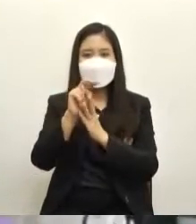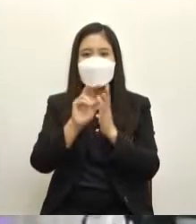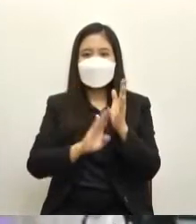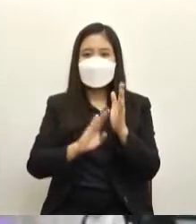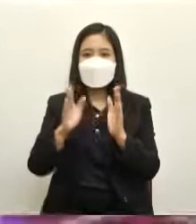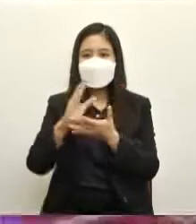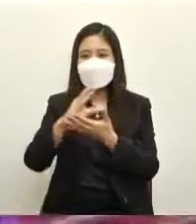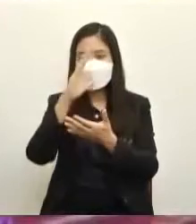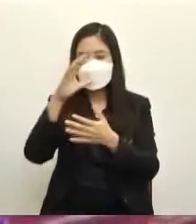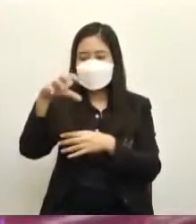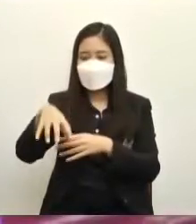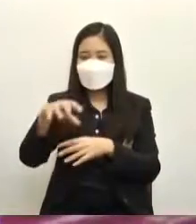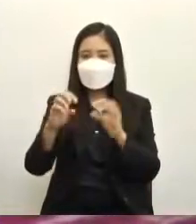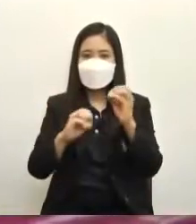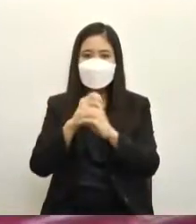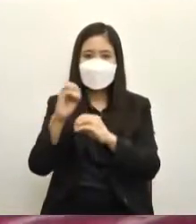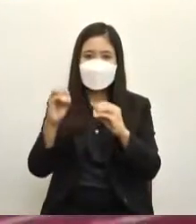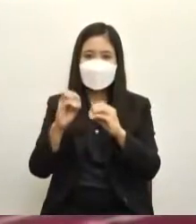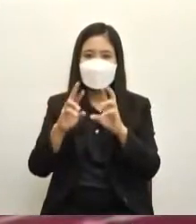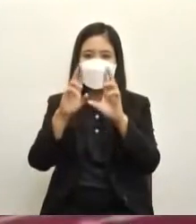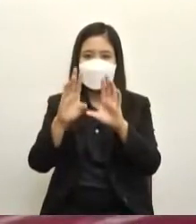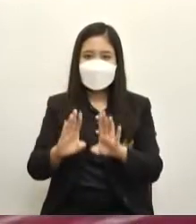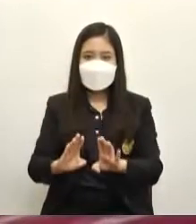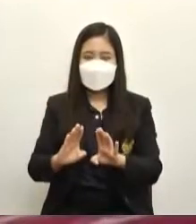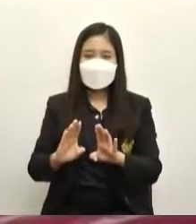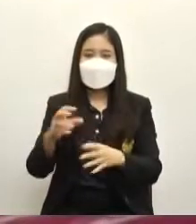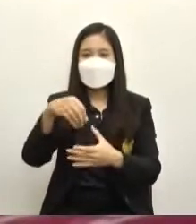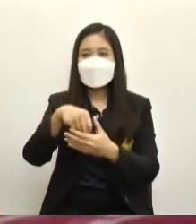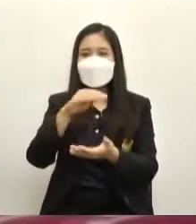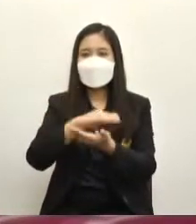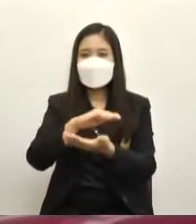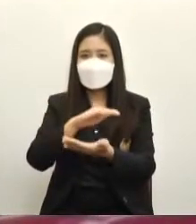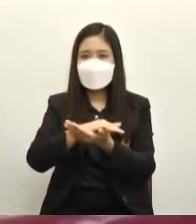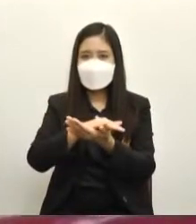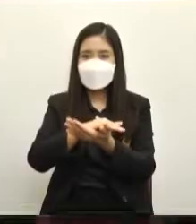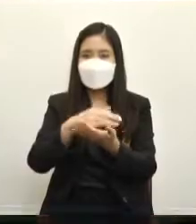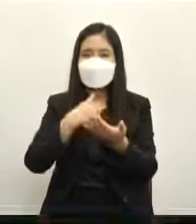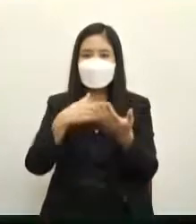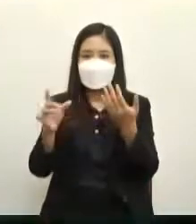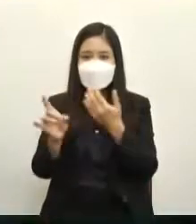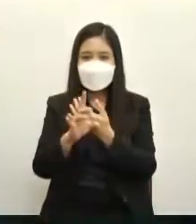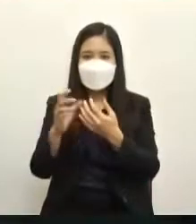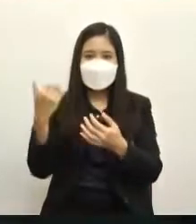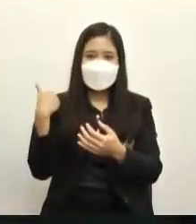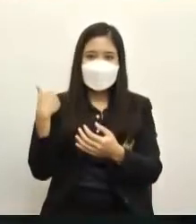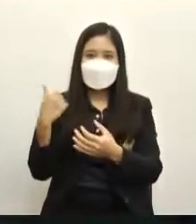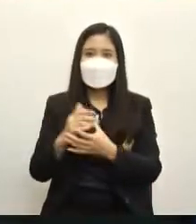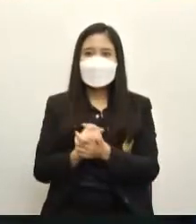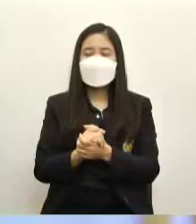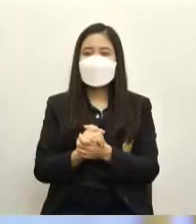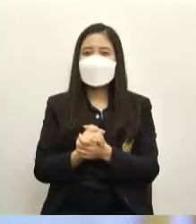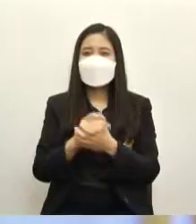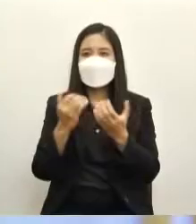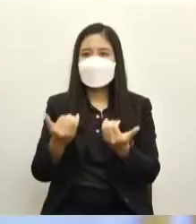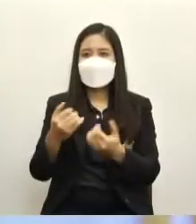ปลอดภัยเพื่อให้ระบบความปลอดภัยในโรงเรียนเกิดขึ้นอย่างมีประสิทธิภาพดังนั้นสำนักงานเขตพื้น